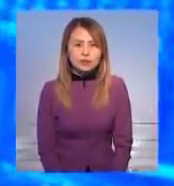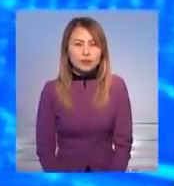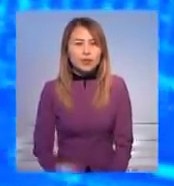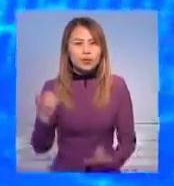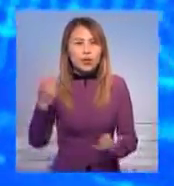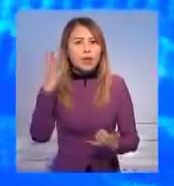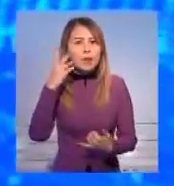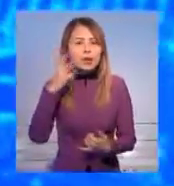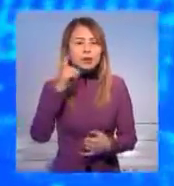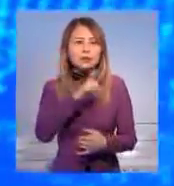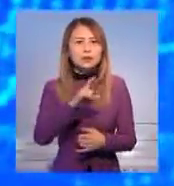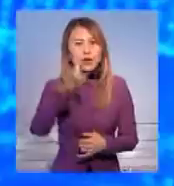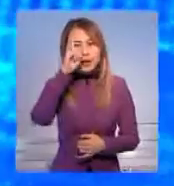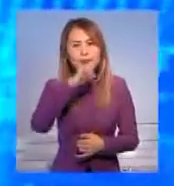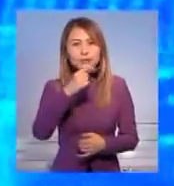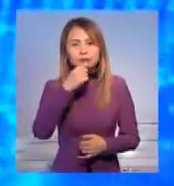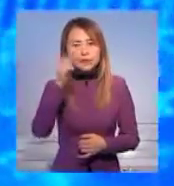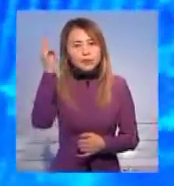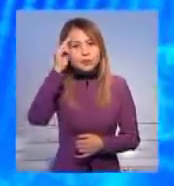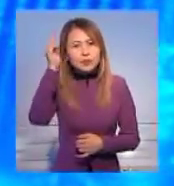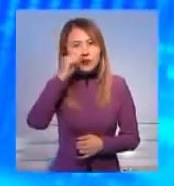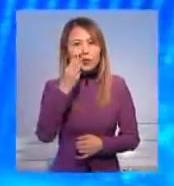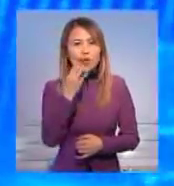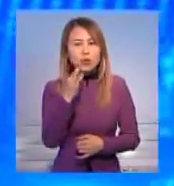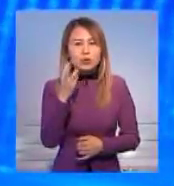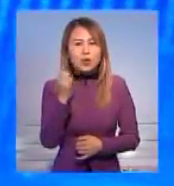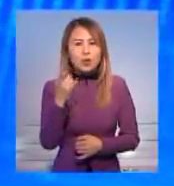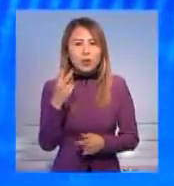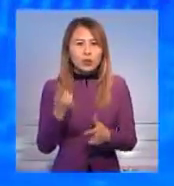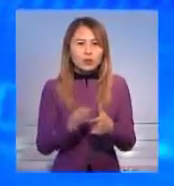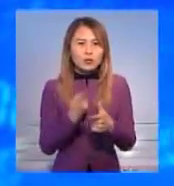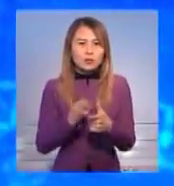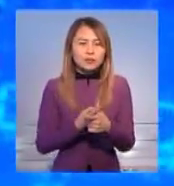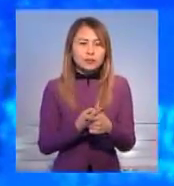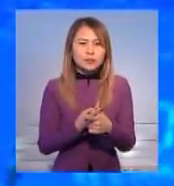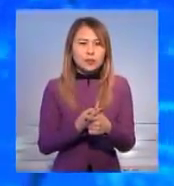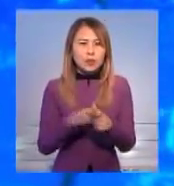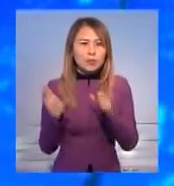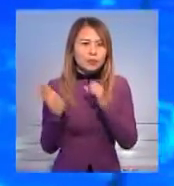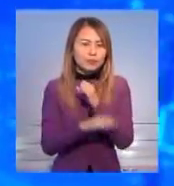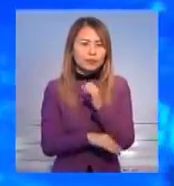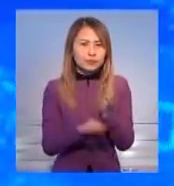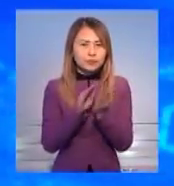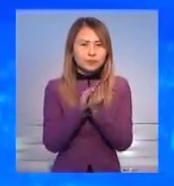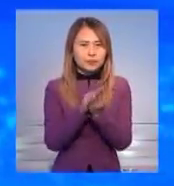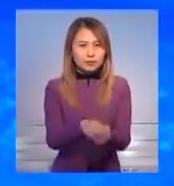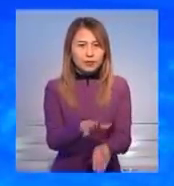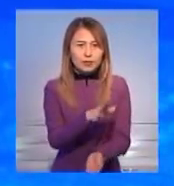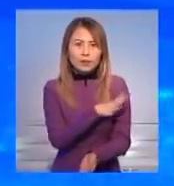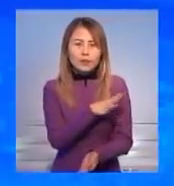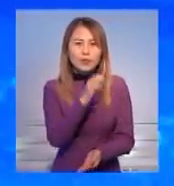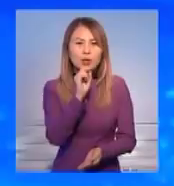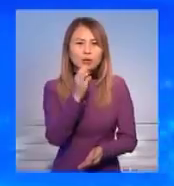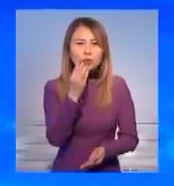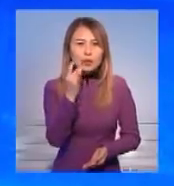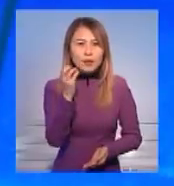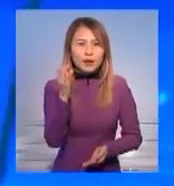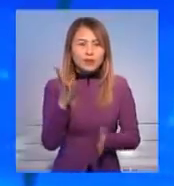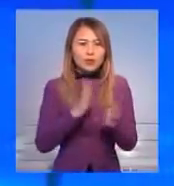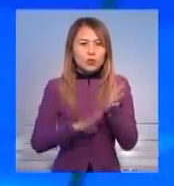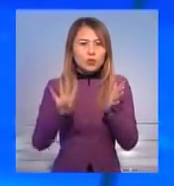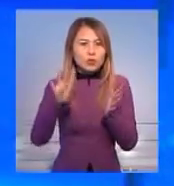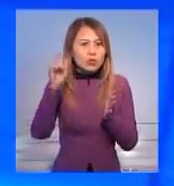Бүгін Алматы жұртшылығы қазақ тілі білімінің тау тұлғасы Шора Шамғалиұлы Сарыбаевты соңғы сапарға шығарып салды. Академик Шора